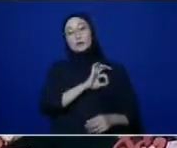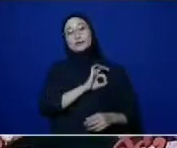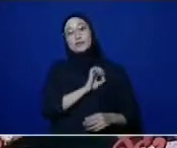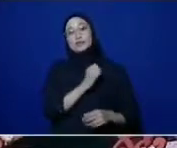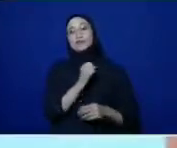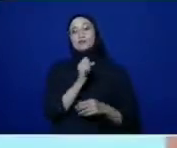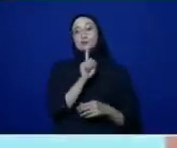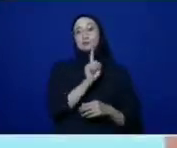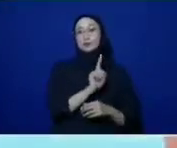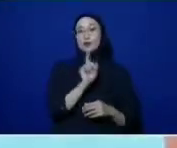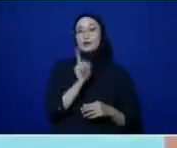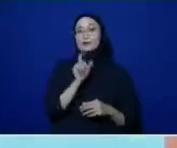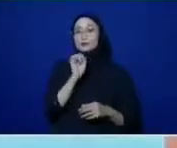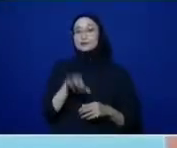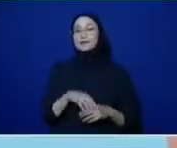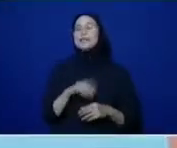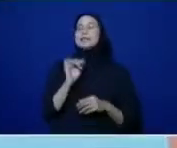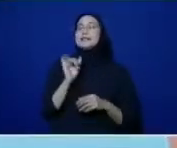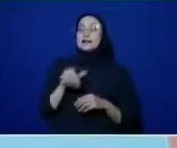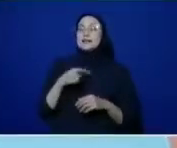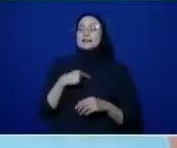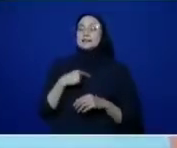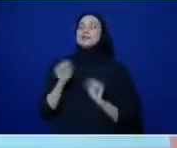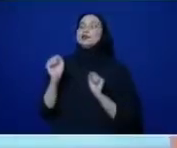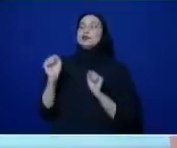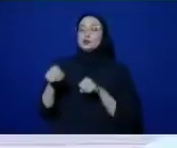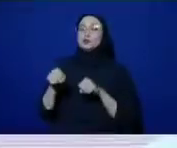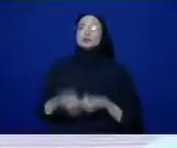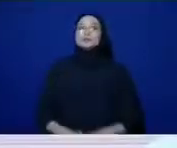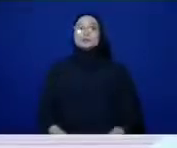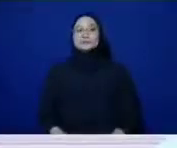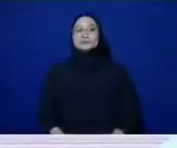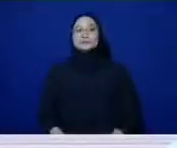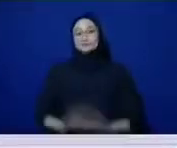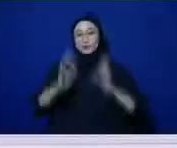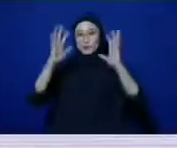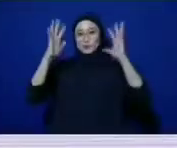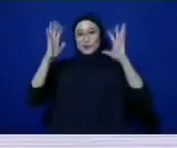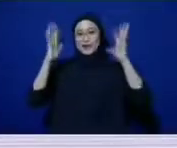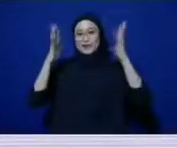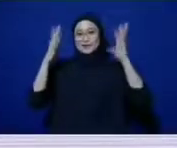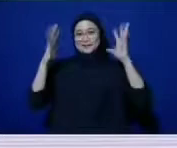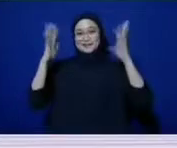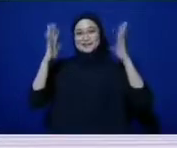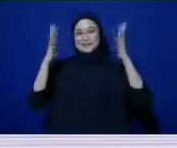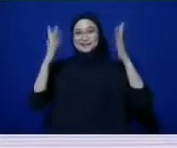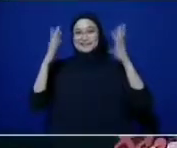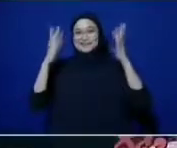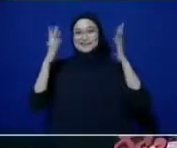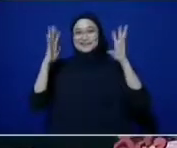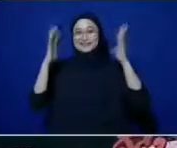Iyalah, saya setuju saja. Oke, baik. Boleh tepuk tangan dulu? Tepuk tangan dulu? Tepuk tangan dulu.